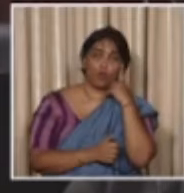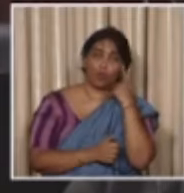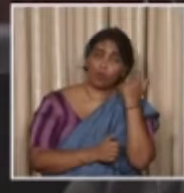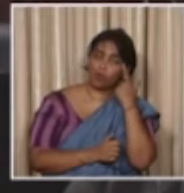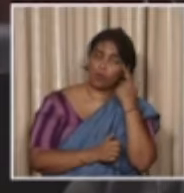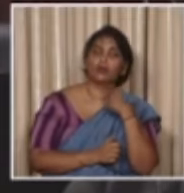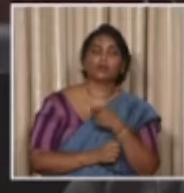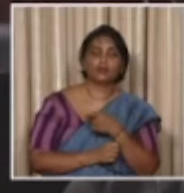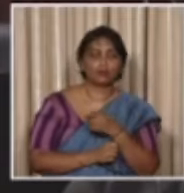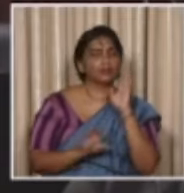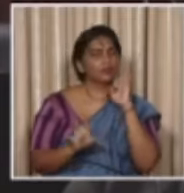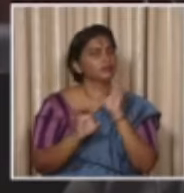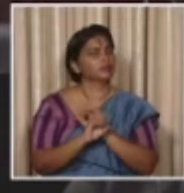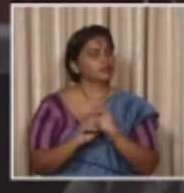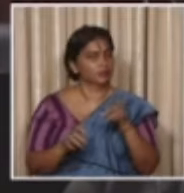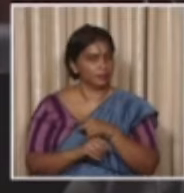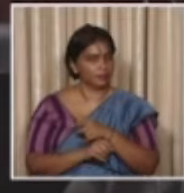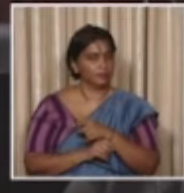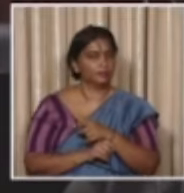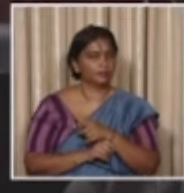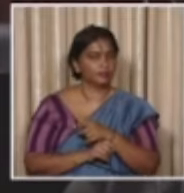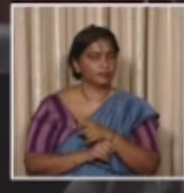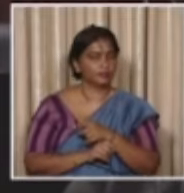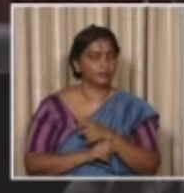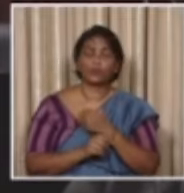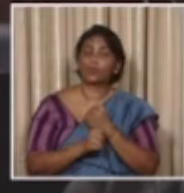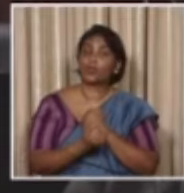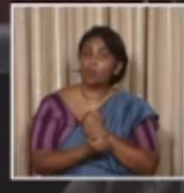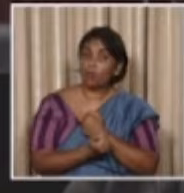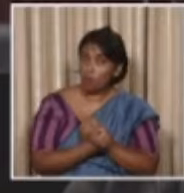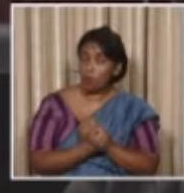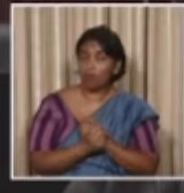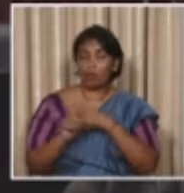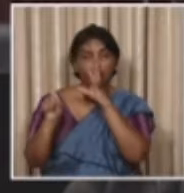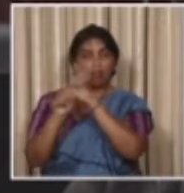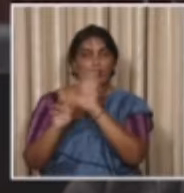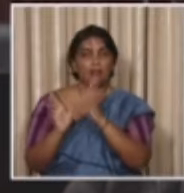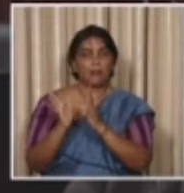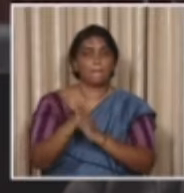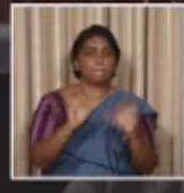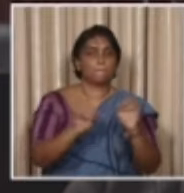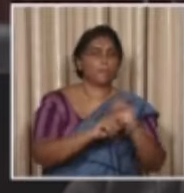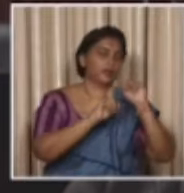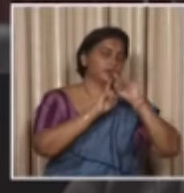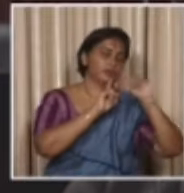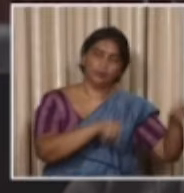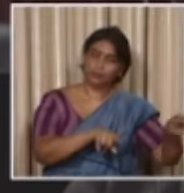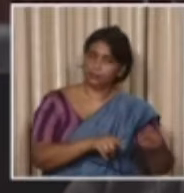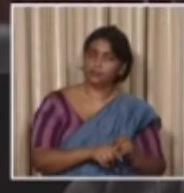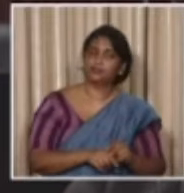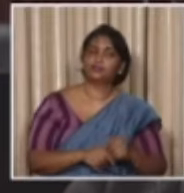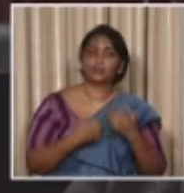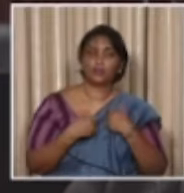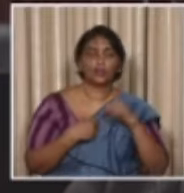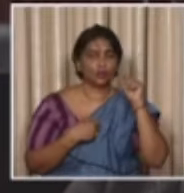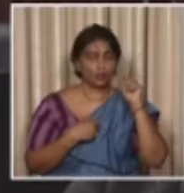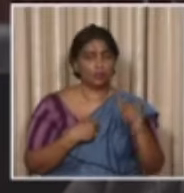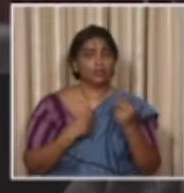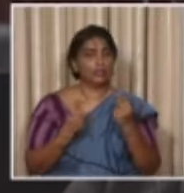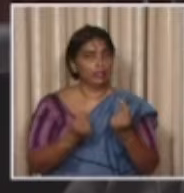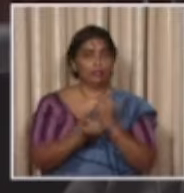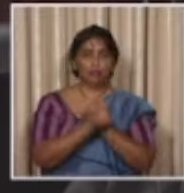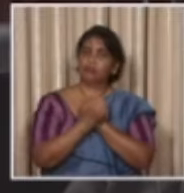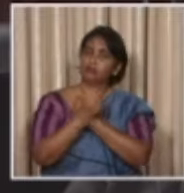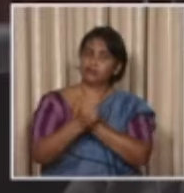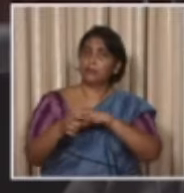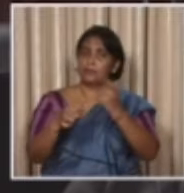කියලා ප්‍රකාශයක් සිදු කළා. පොලිසියට කරන්න ඕනේ ප්‍රකාශය මාධ්‍යවලට කරා. ඊළඟ අපි කිව්වා මොහොව වහාම අත්අඩංගුවට